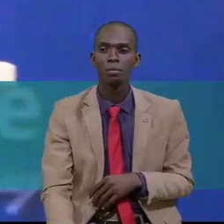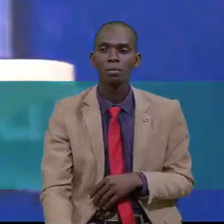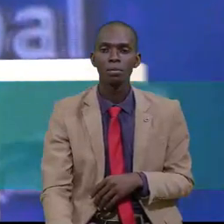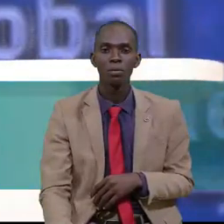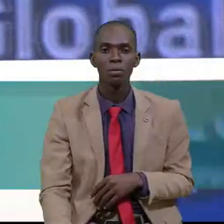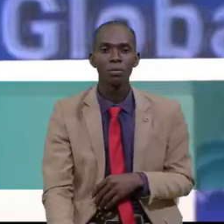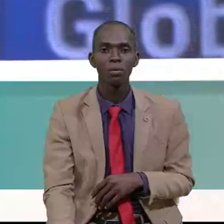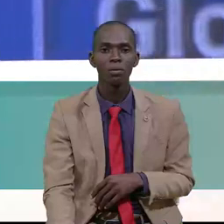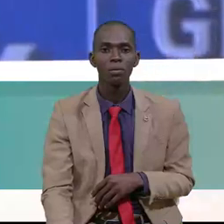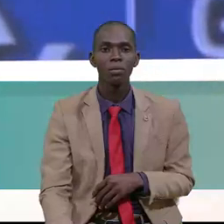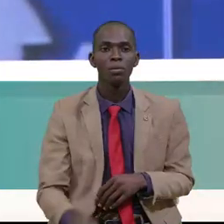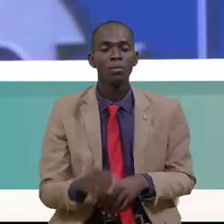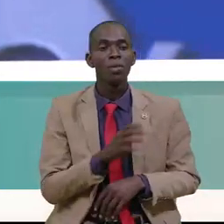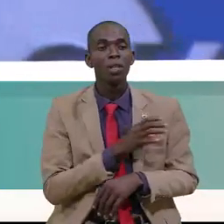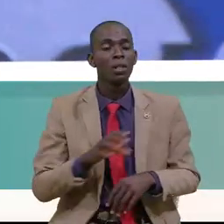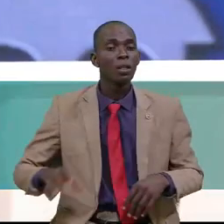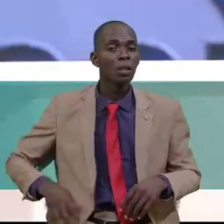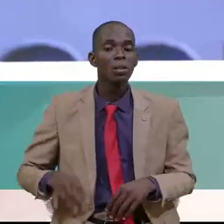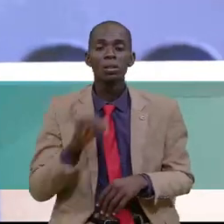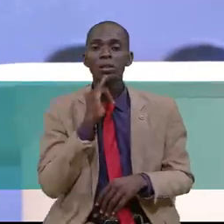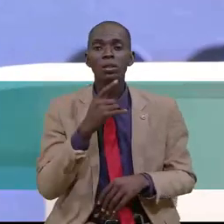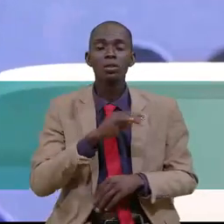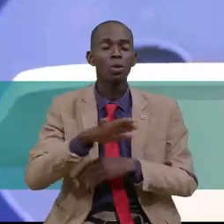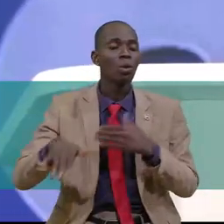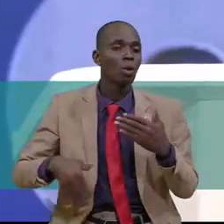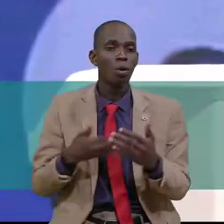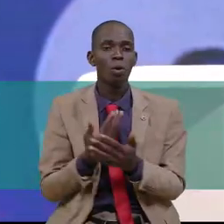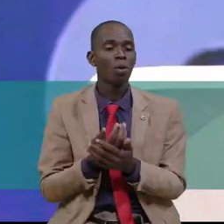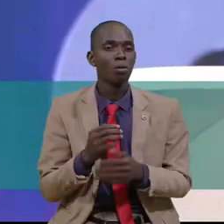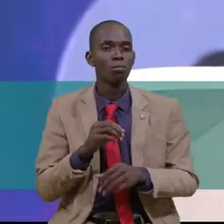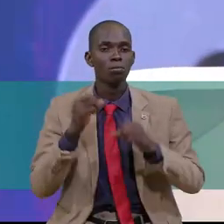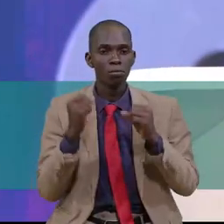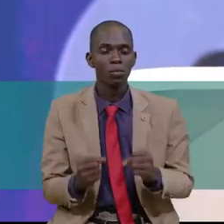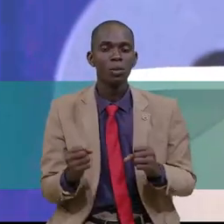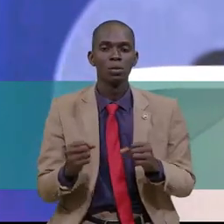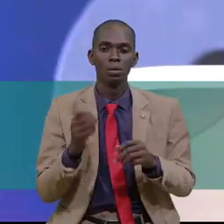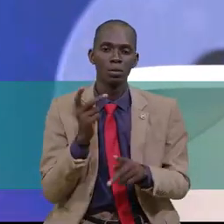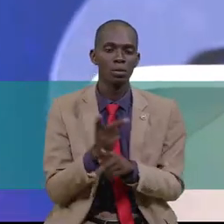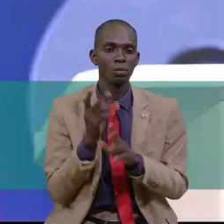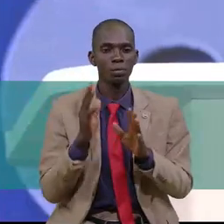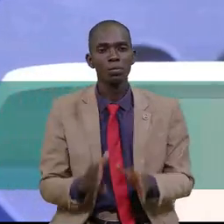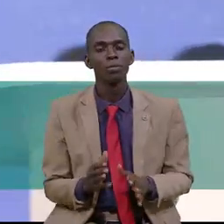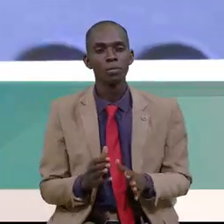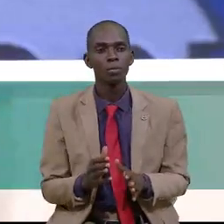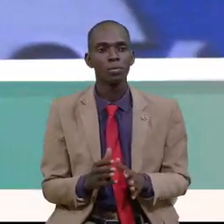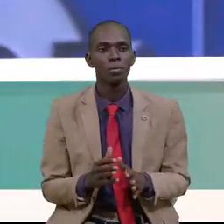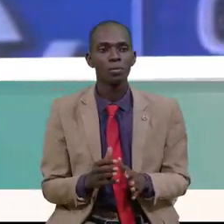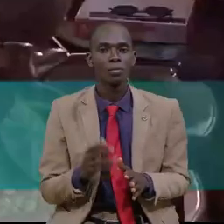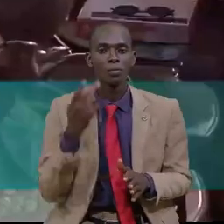Voyons Christ. Christ est le tout, le soutien tout puissant. Ésaïe au chapitre